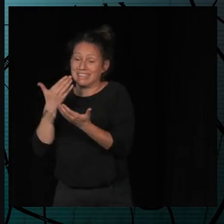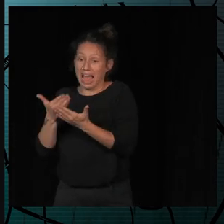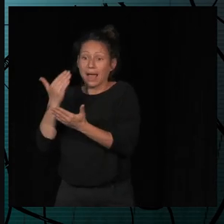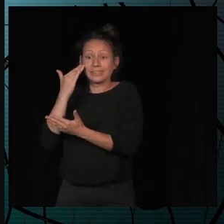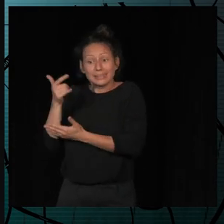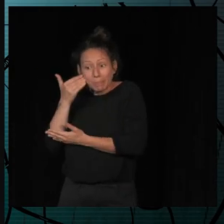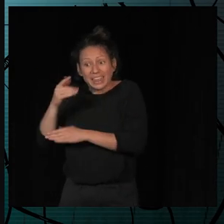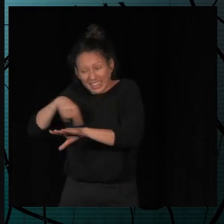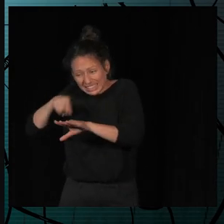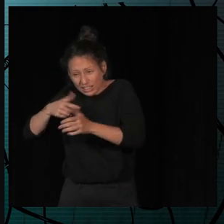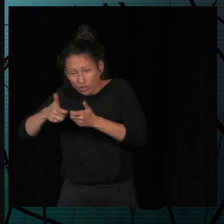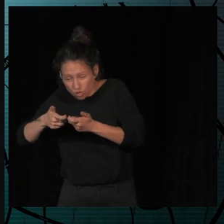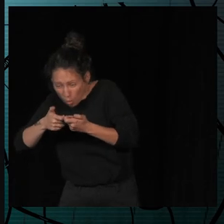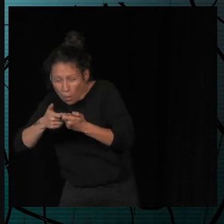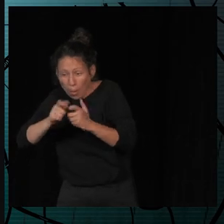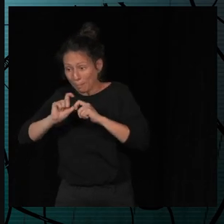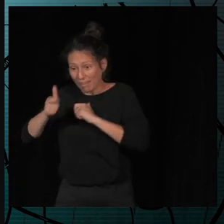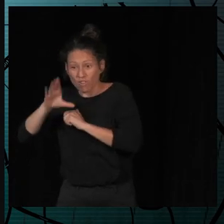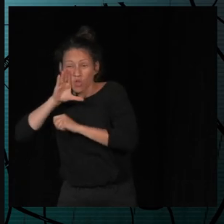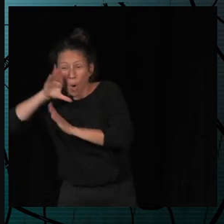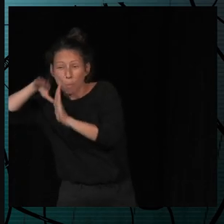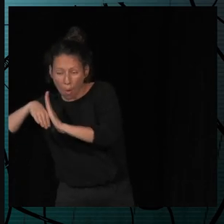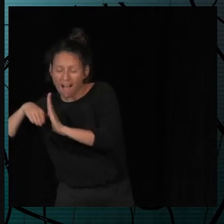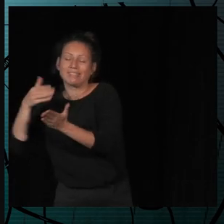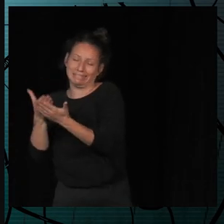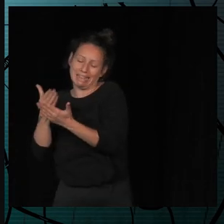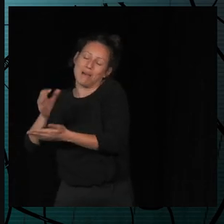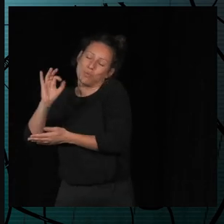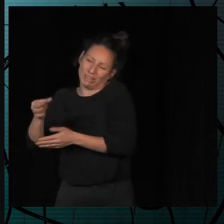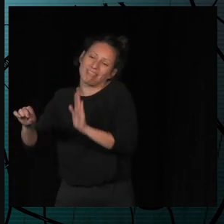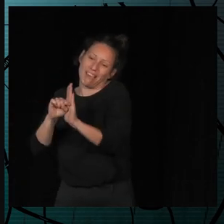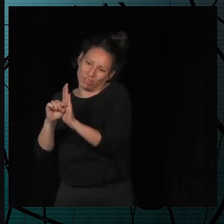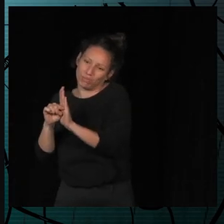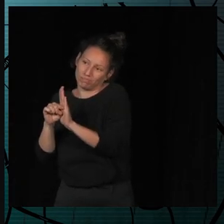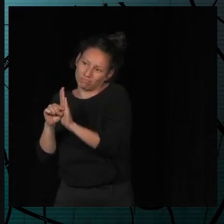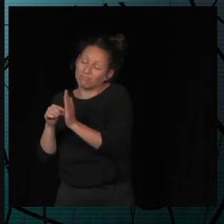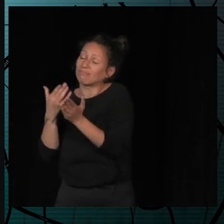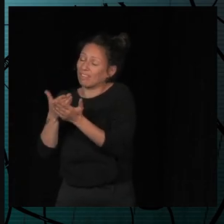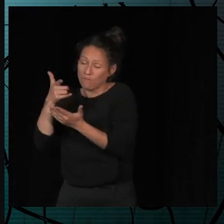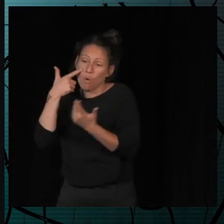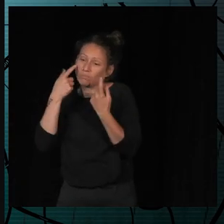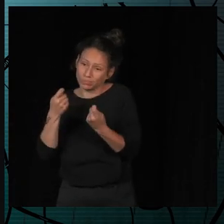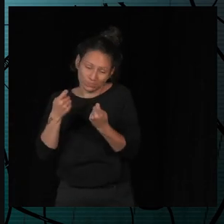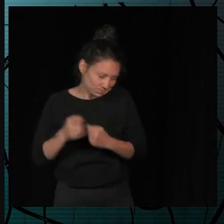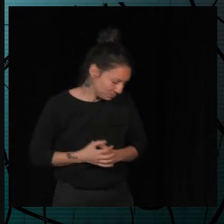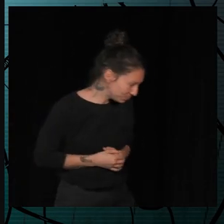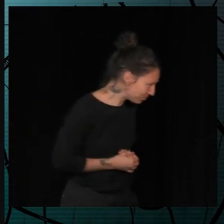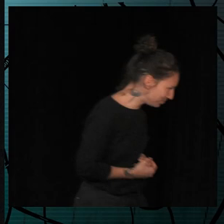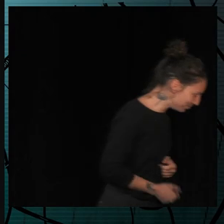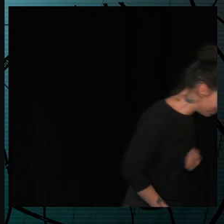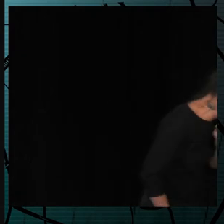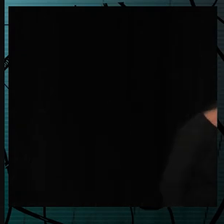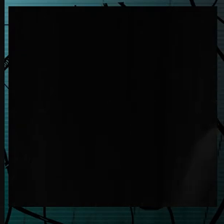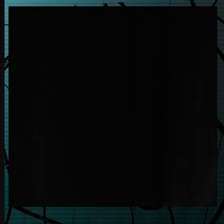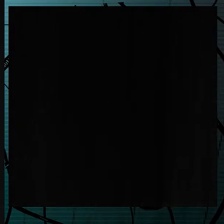sommeil d'un ado qui est importante les heures de sommeil ça c'est négatif donc il faut vraiment être prudent là-dessus et la